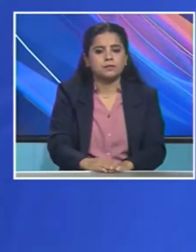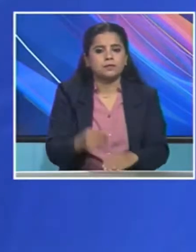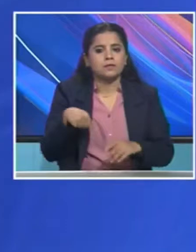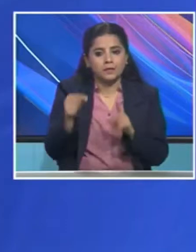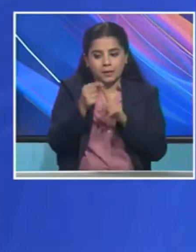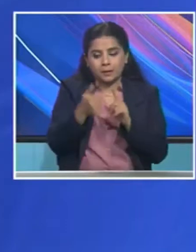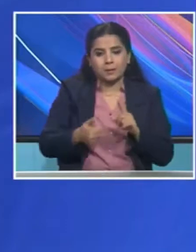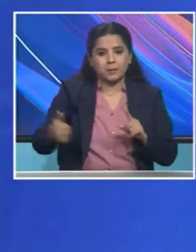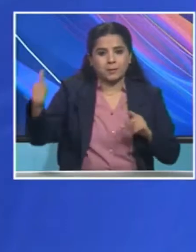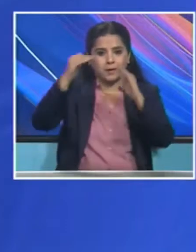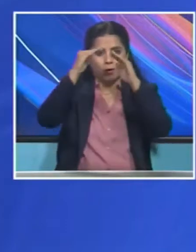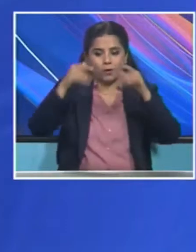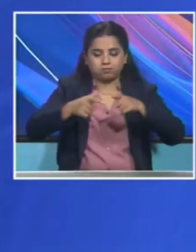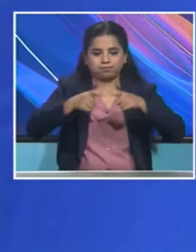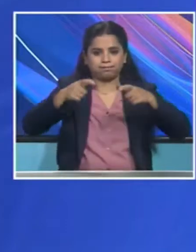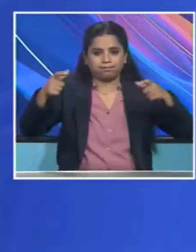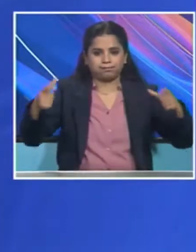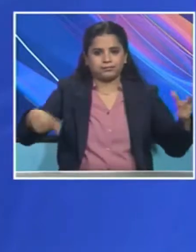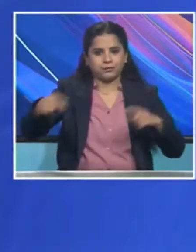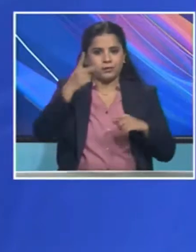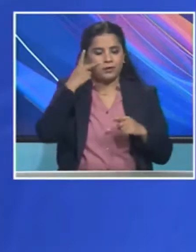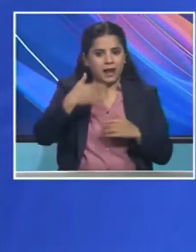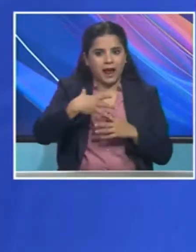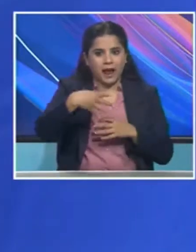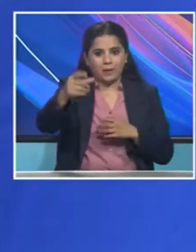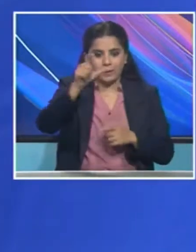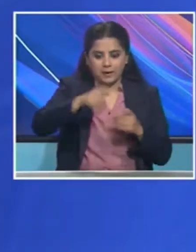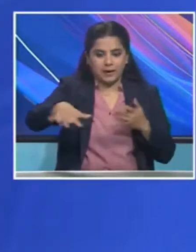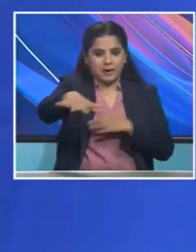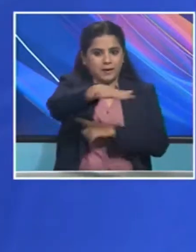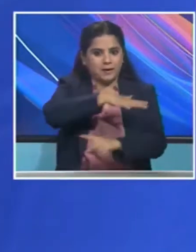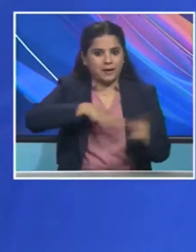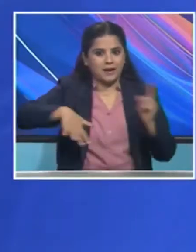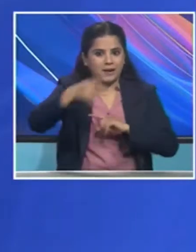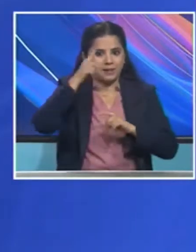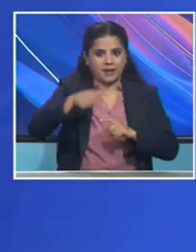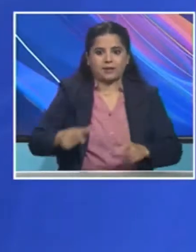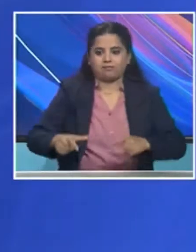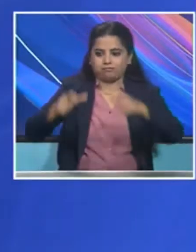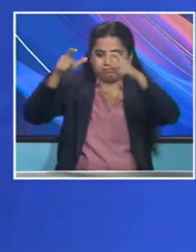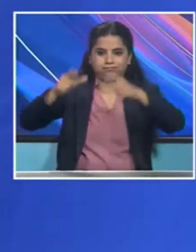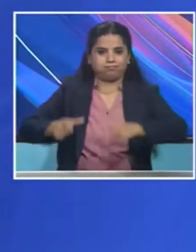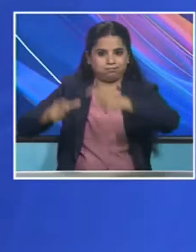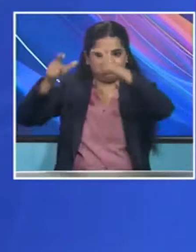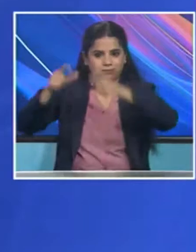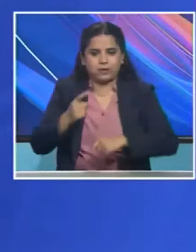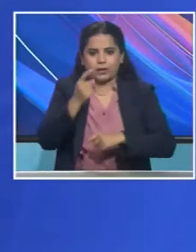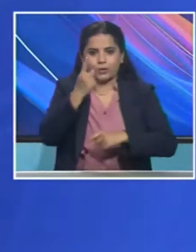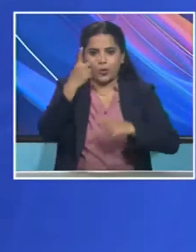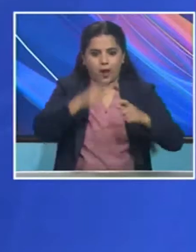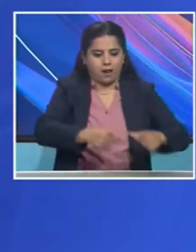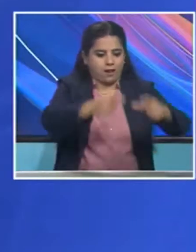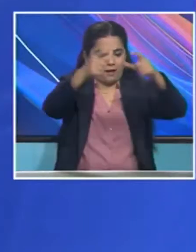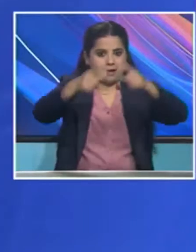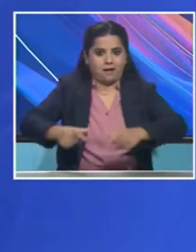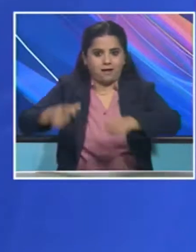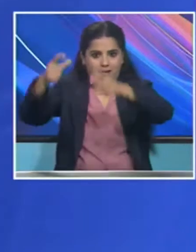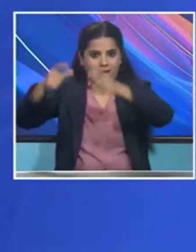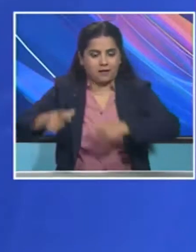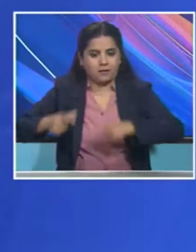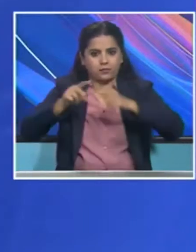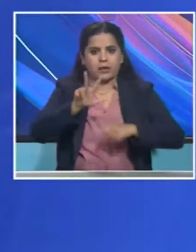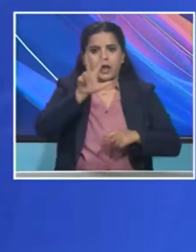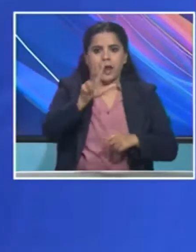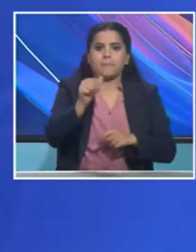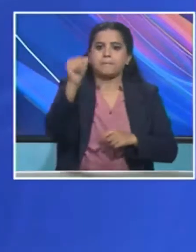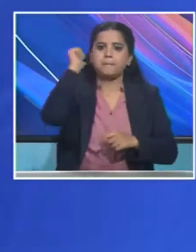राष्ट्रपति भवन का ये प्रांगण और सामने इसमें ये खंबे, 12 खंबे सामने और 8 पीछे,